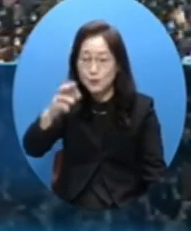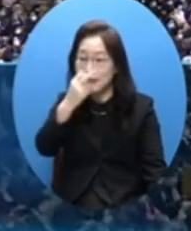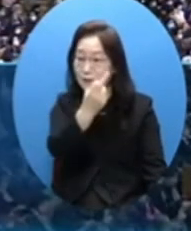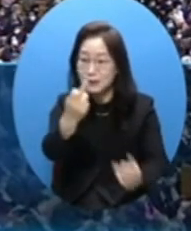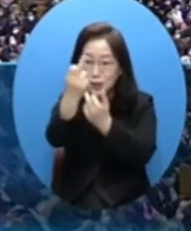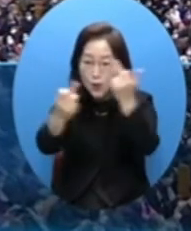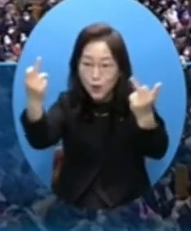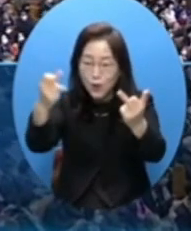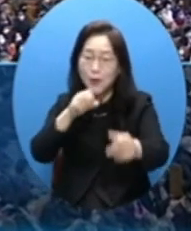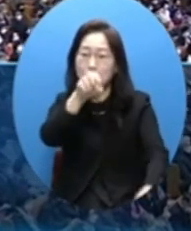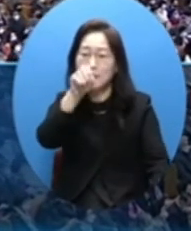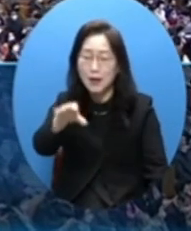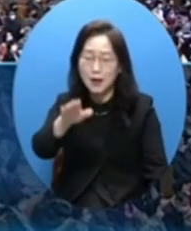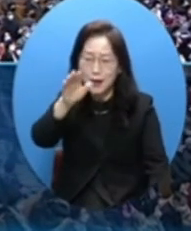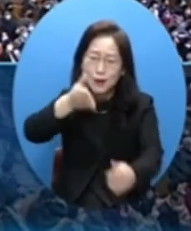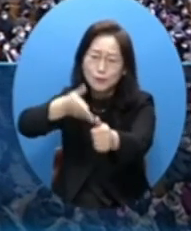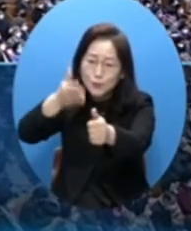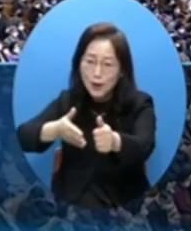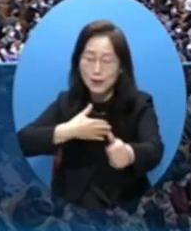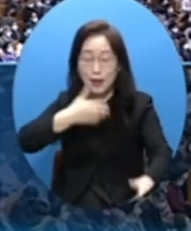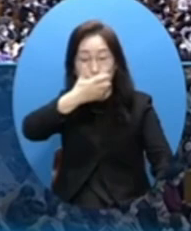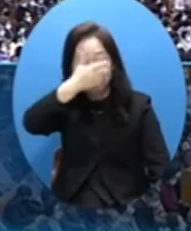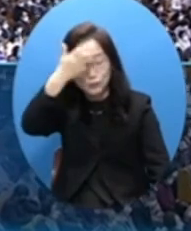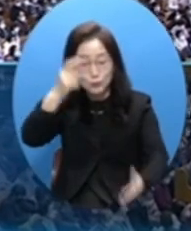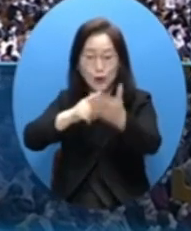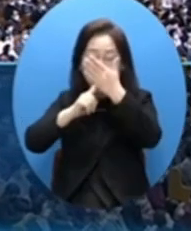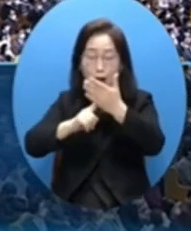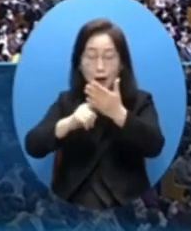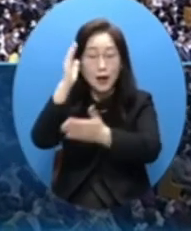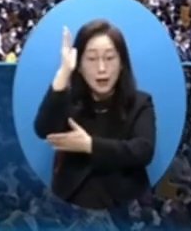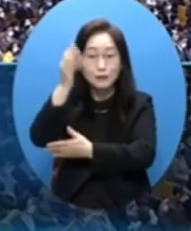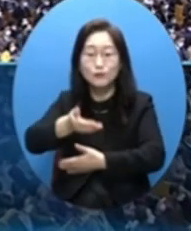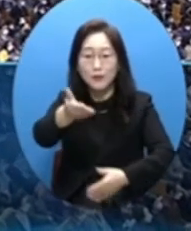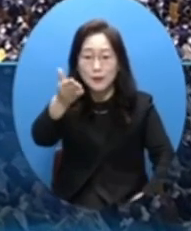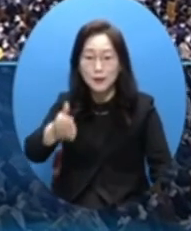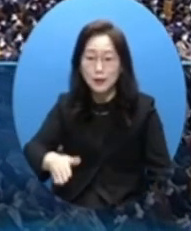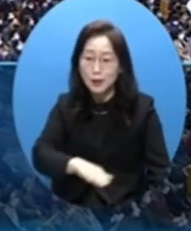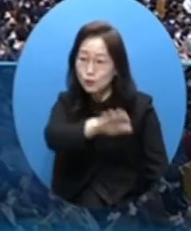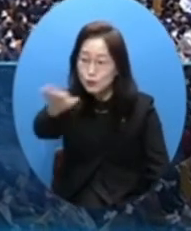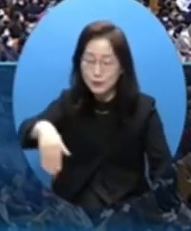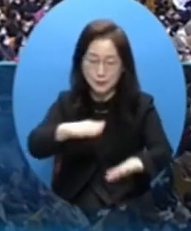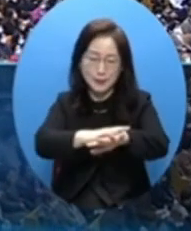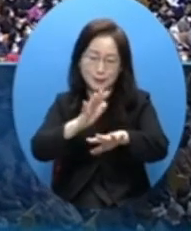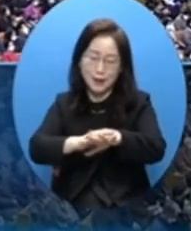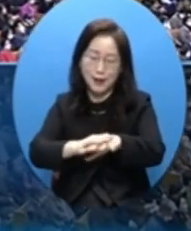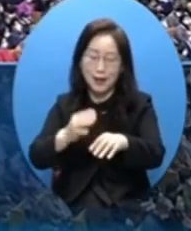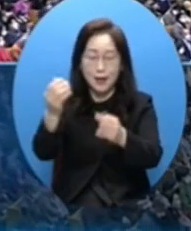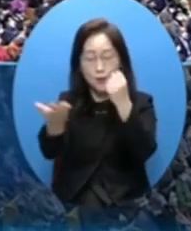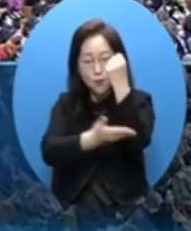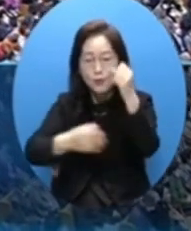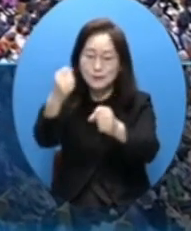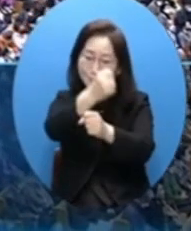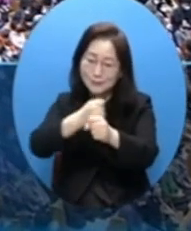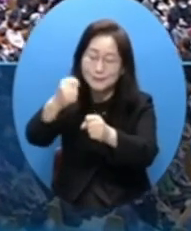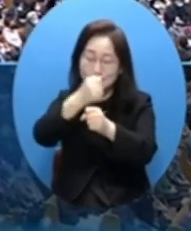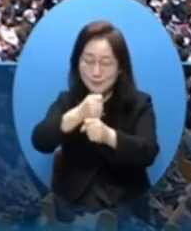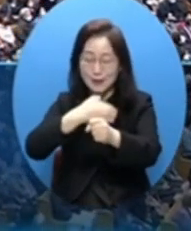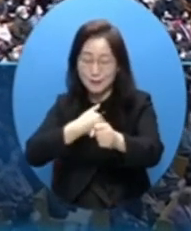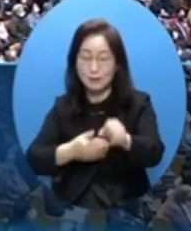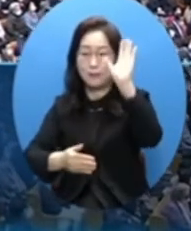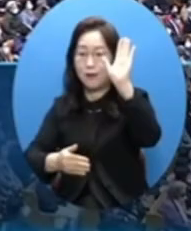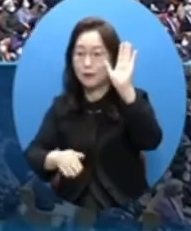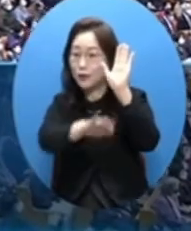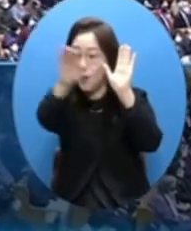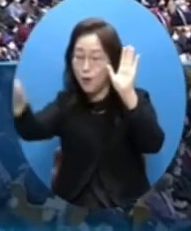이르되 청와대 내가 꾼 꿈을 들으시오 우리가 밭에서 곡식단을 목돈이 내다는 일어서고 당신들의다는